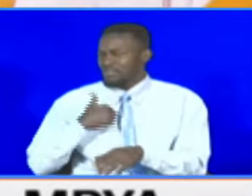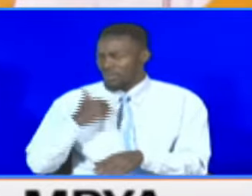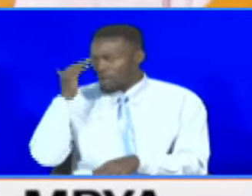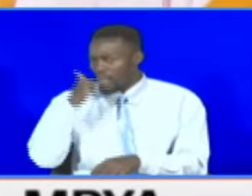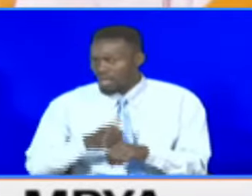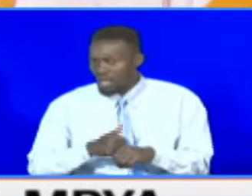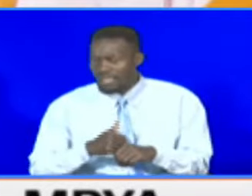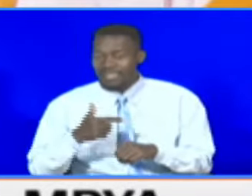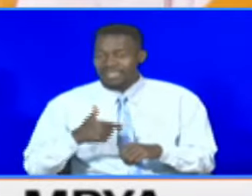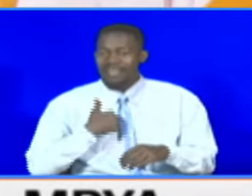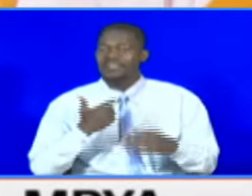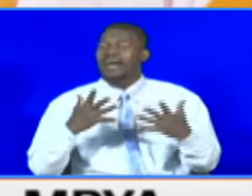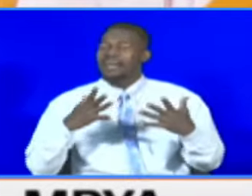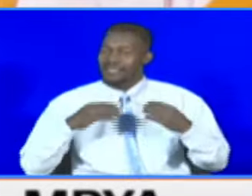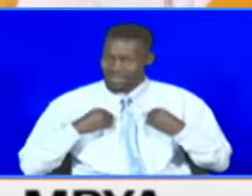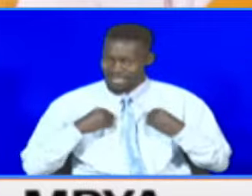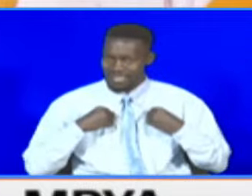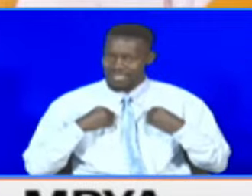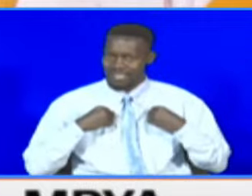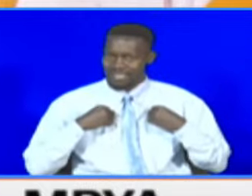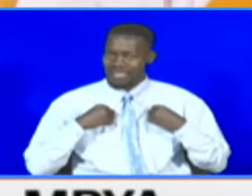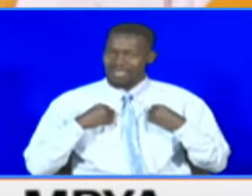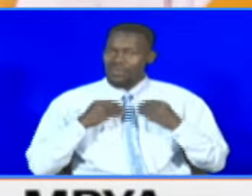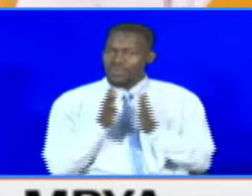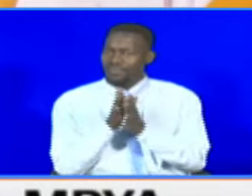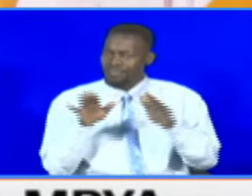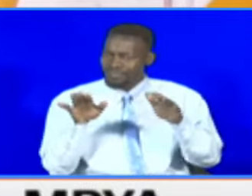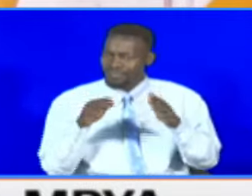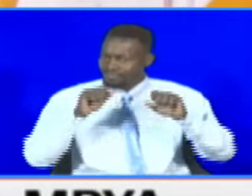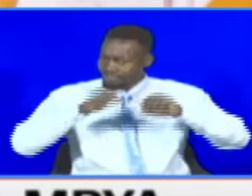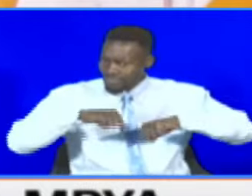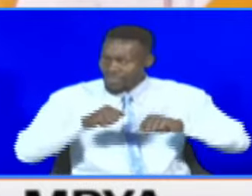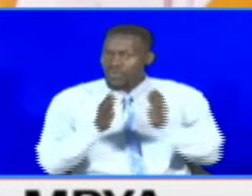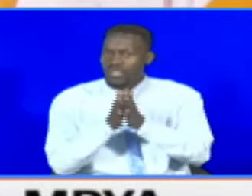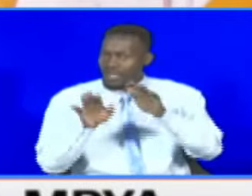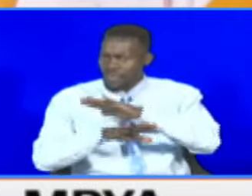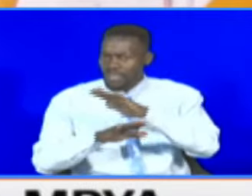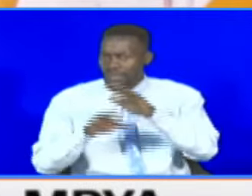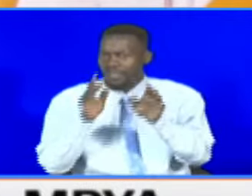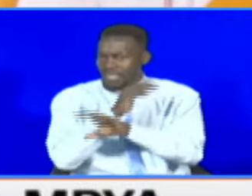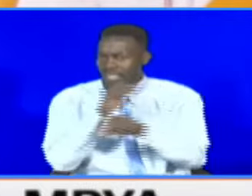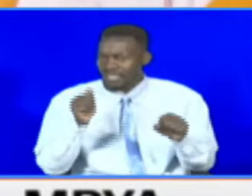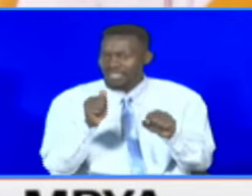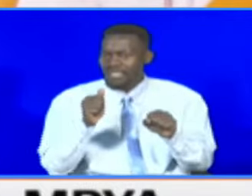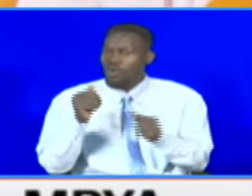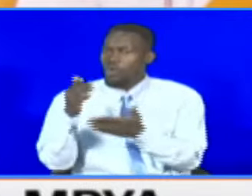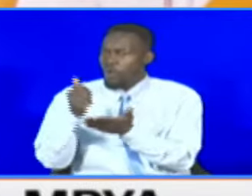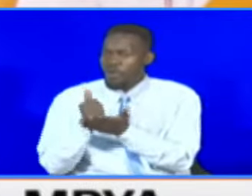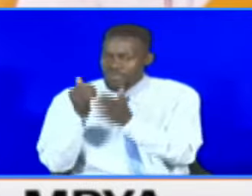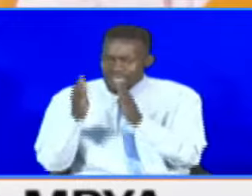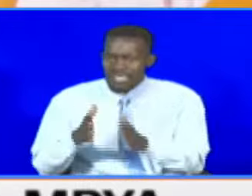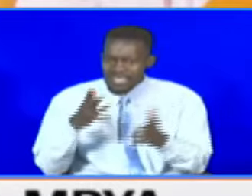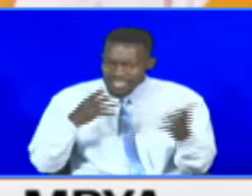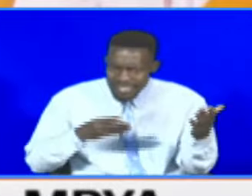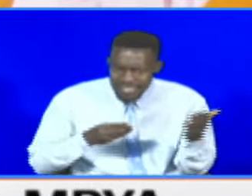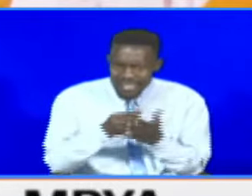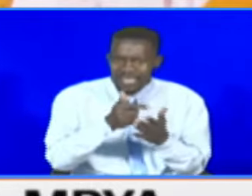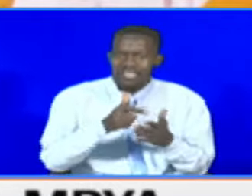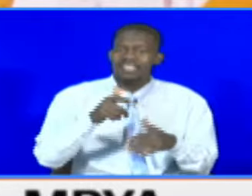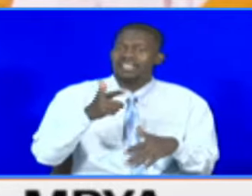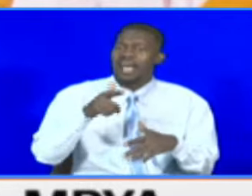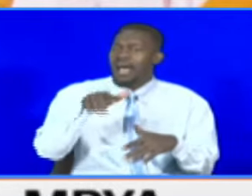na Deputy President. Hakuna officer mwingine tena ataruhusu pombe haramu iuzwe, watoto wetu